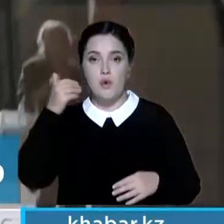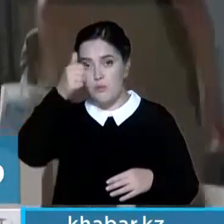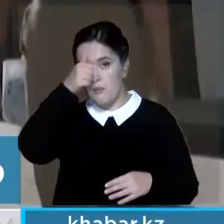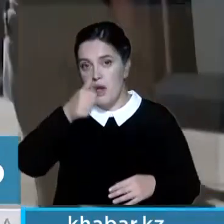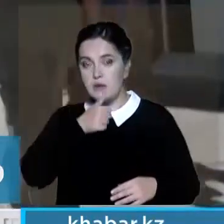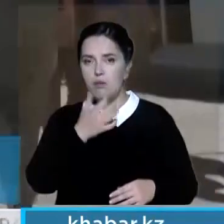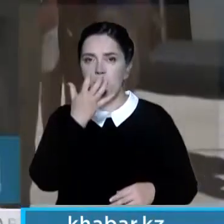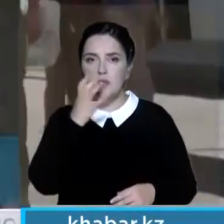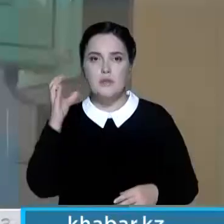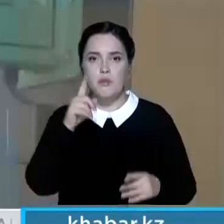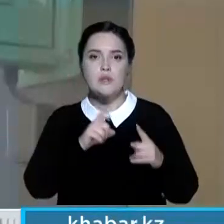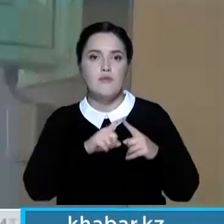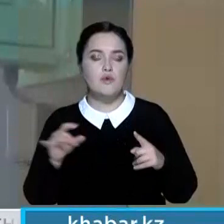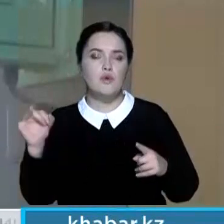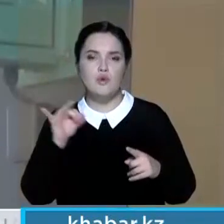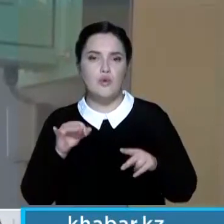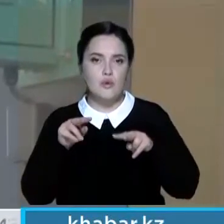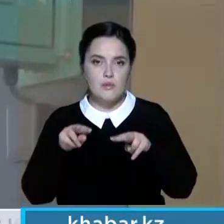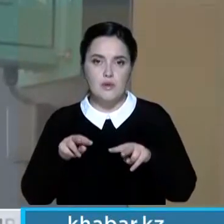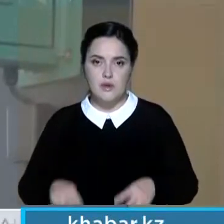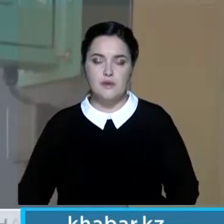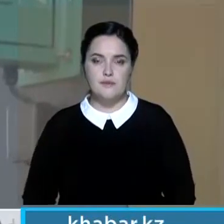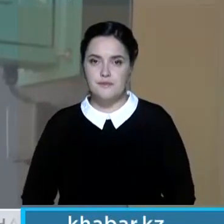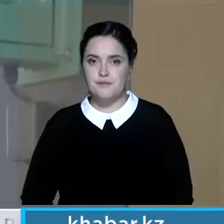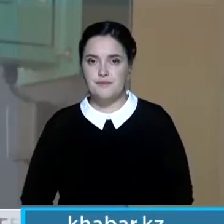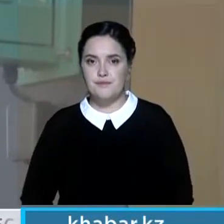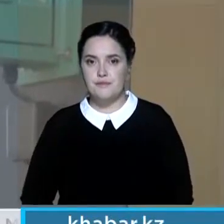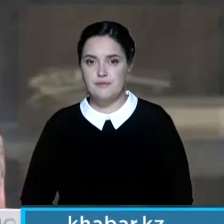самым теплым сентябрем за всю историю наблюдений.